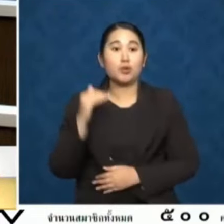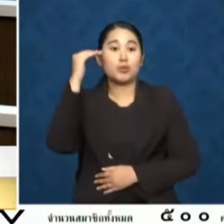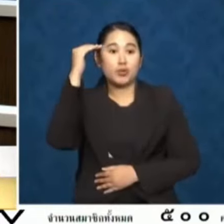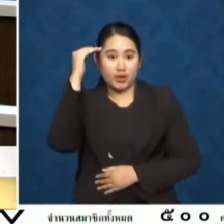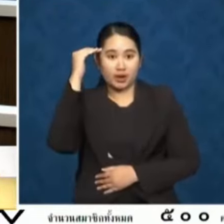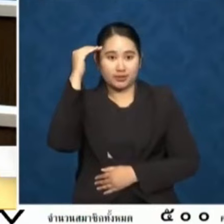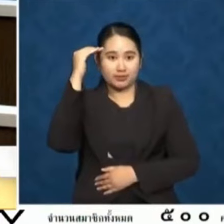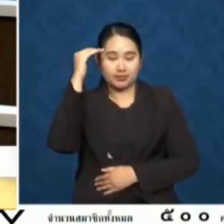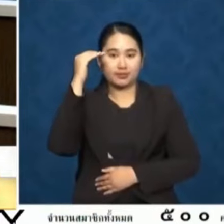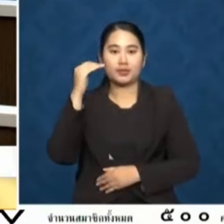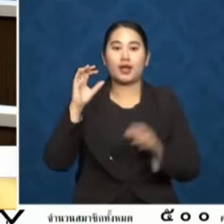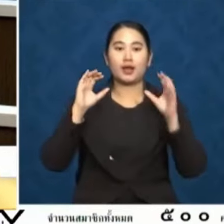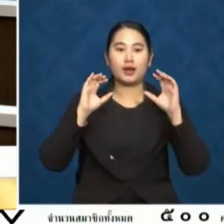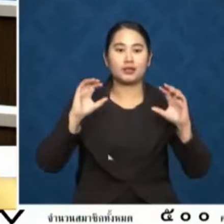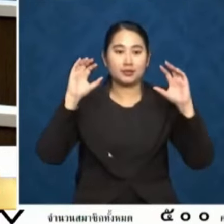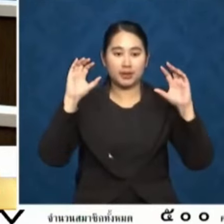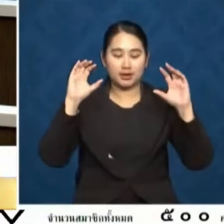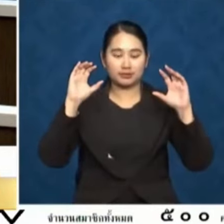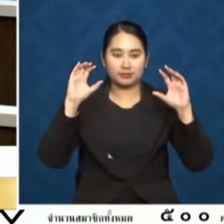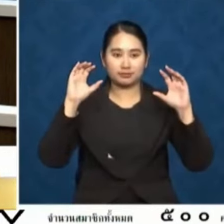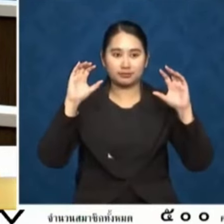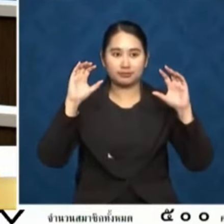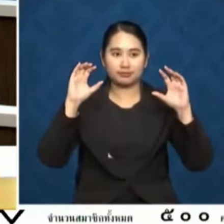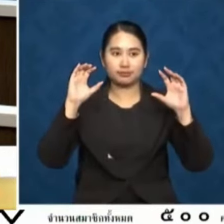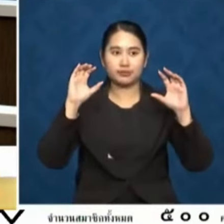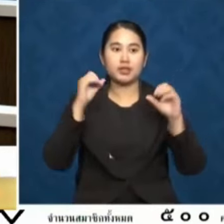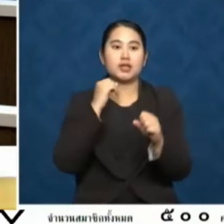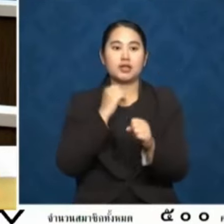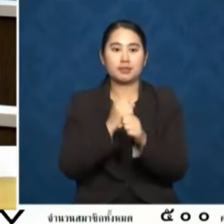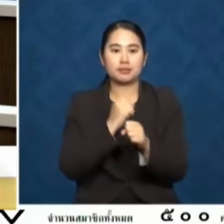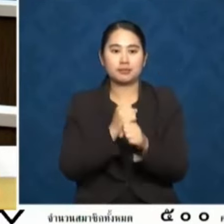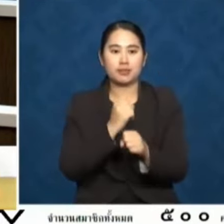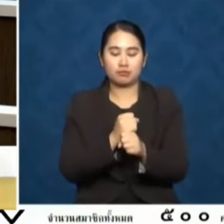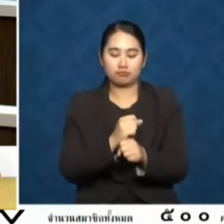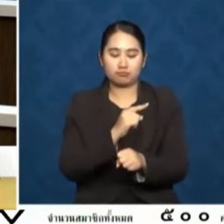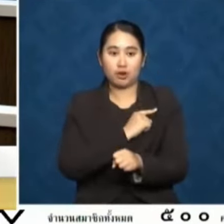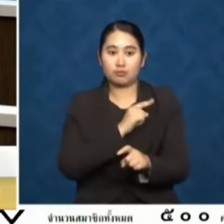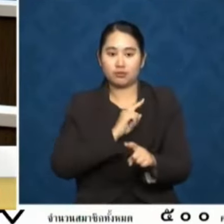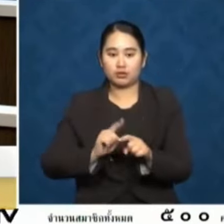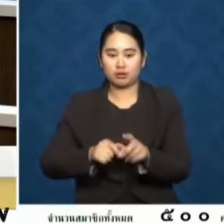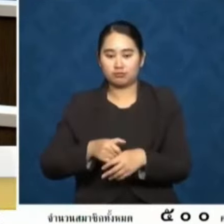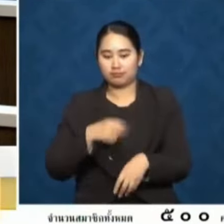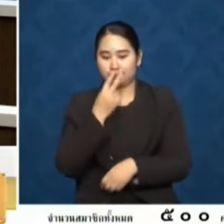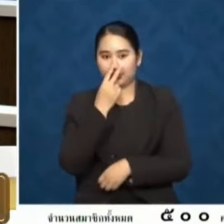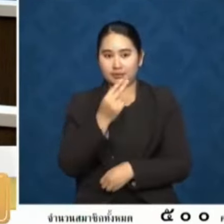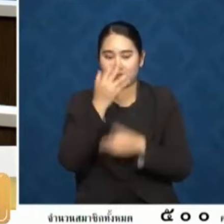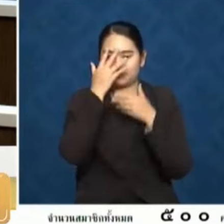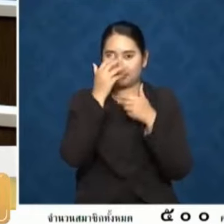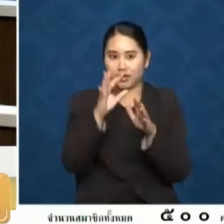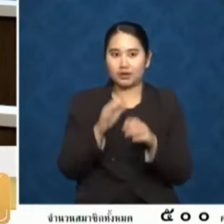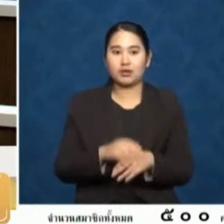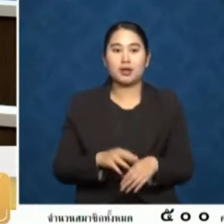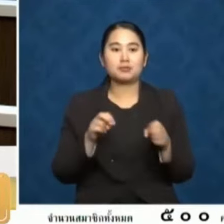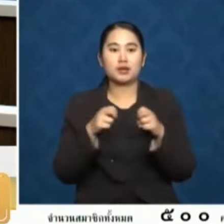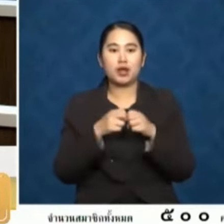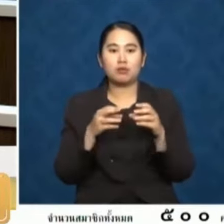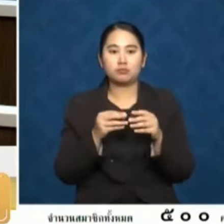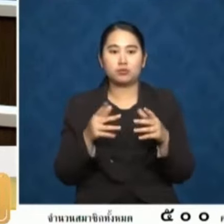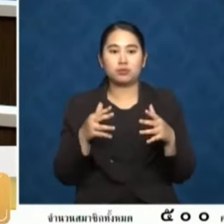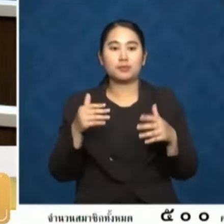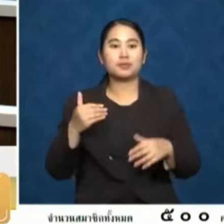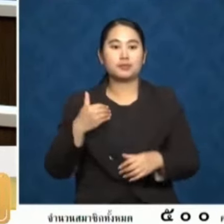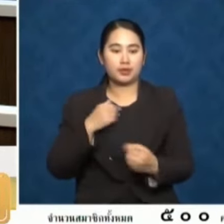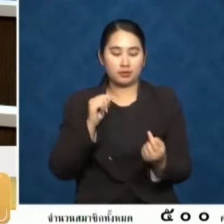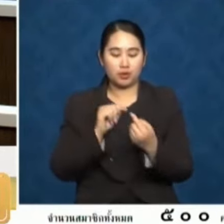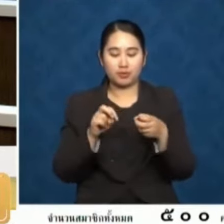ก็ดีรัฐบาลเองก็ดีหน่วยงานที่เกี่ยวข้องเองก็ดีไม่ให้ความสำคัญและให้ความสนใจใน